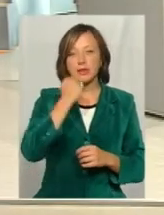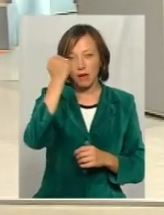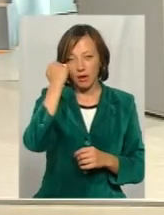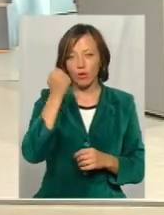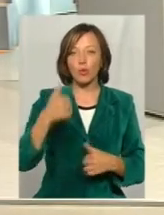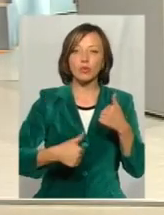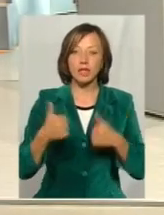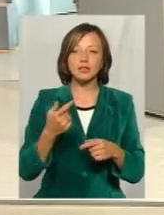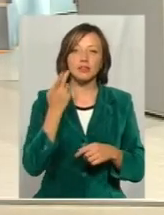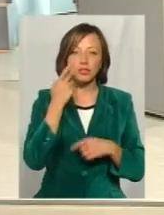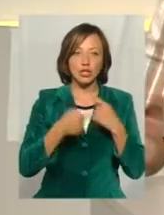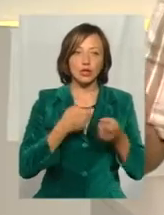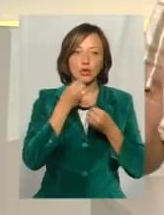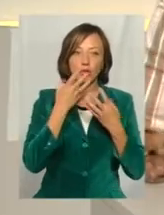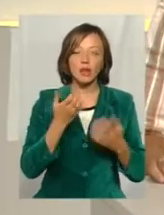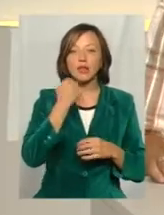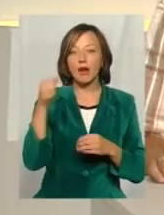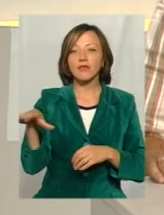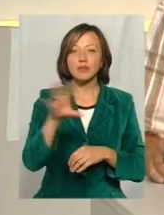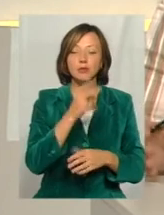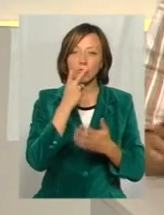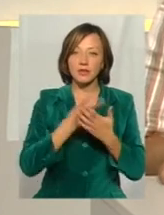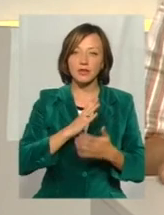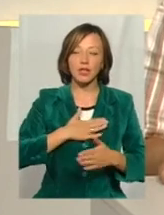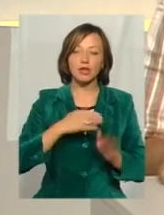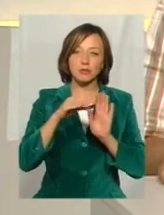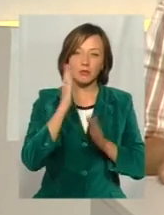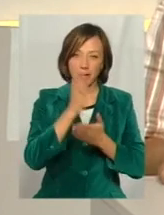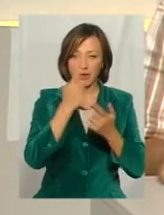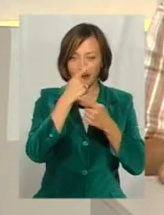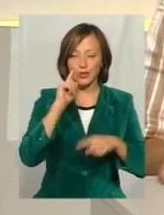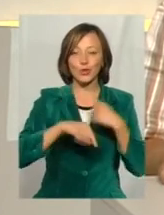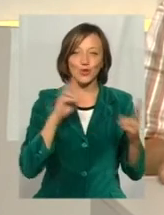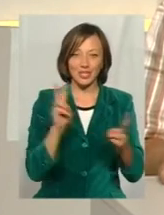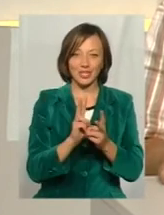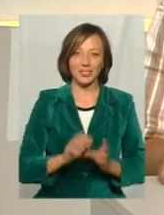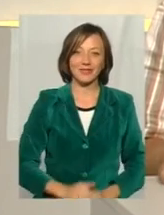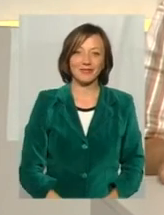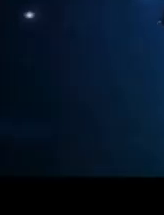ж, конкуренція – це завжди добре. Дякую всім, хто дивився наш прямий ефір. До зустрічі.